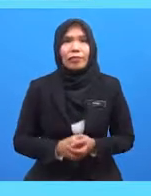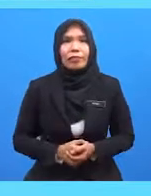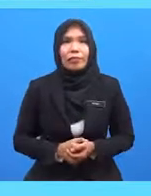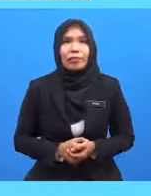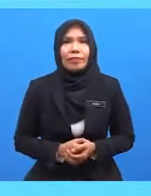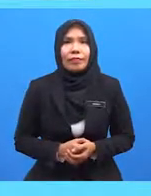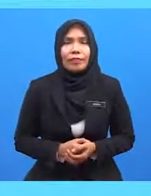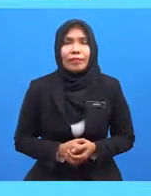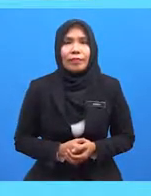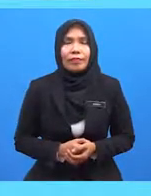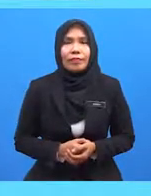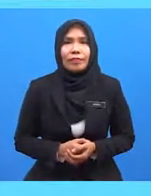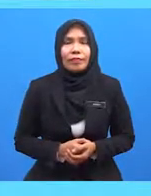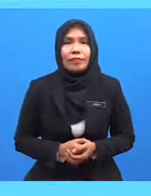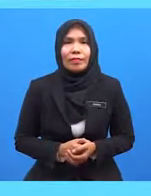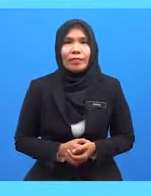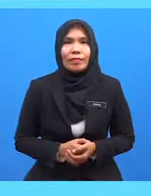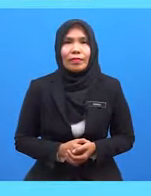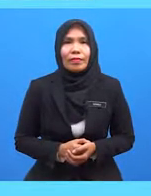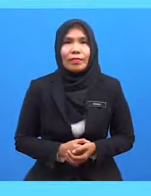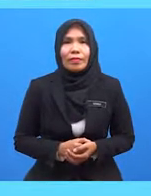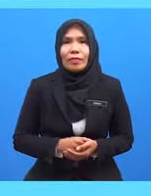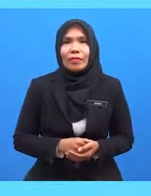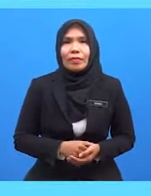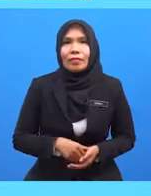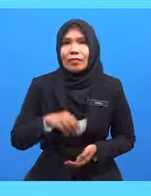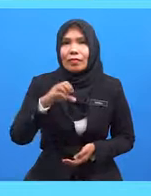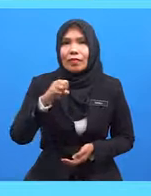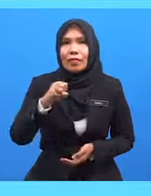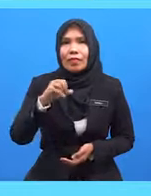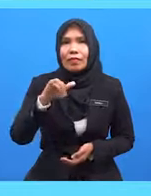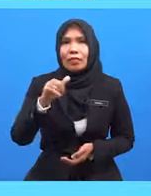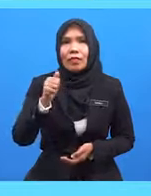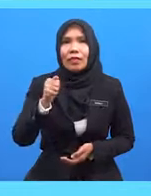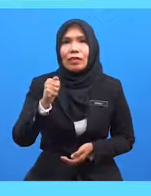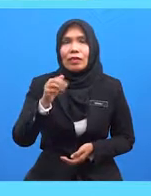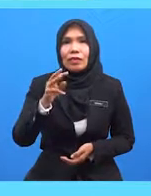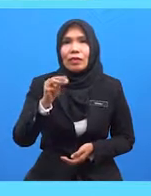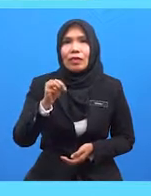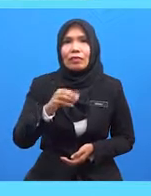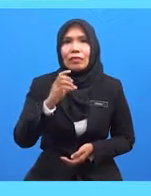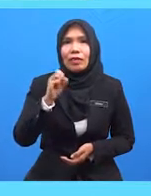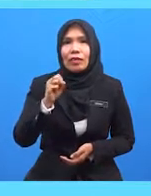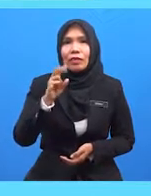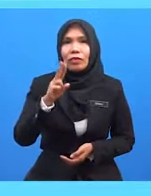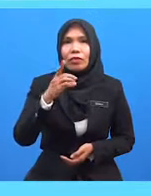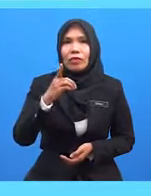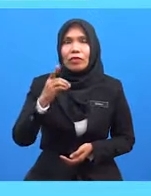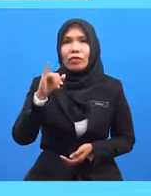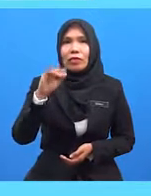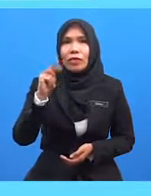Syarah Al-Ashikin. Syamsuddin Al-Sumaterani dengan karyanya